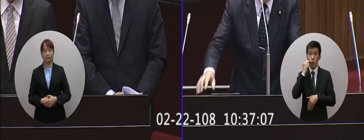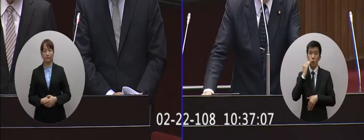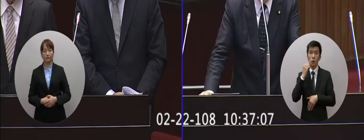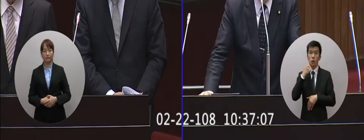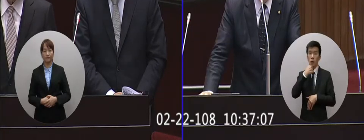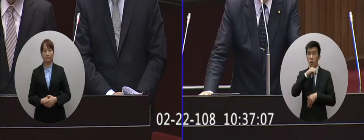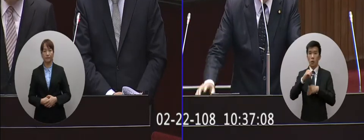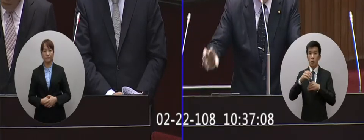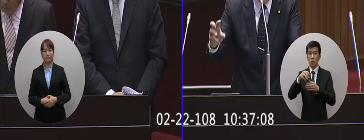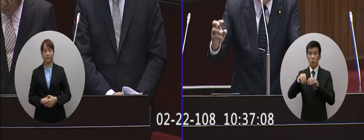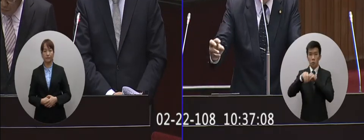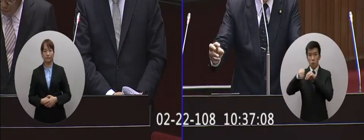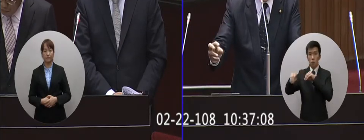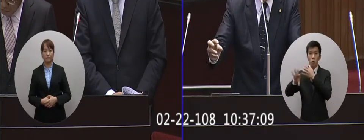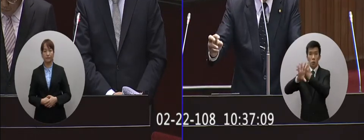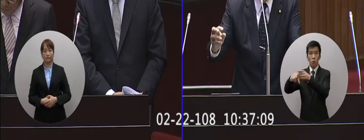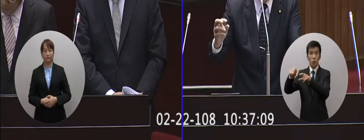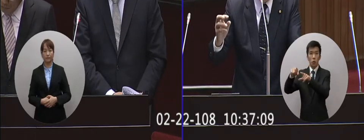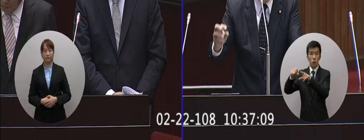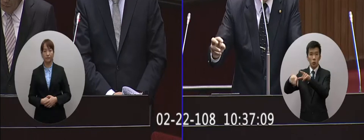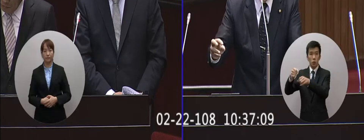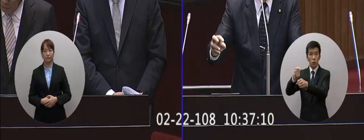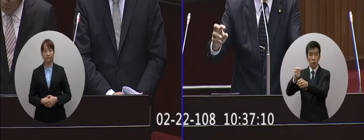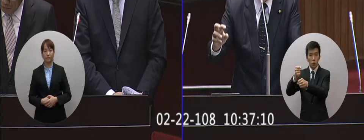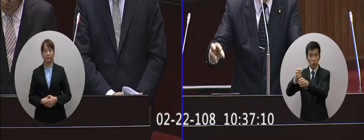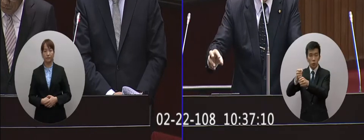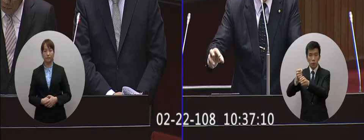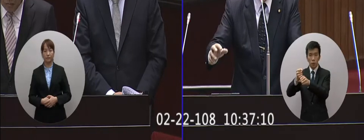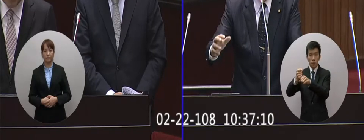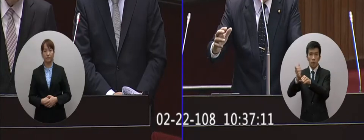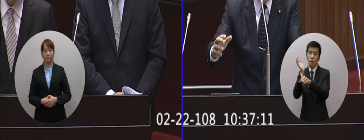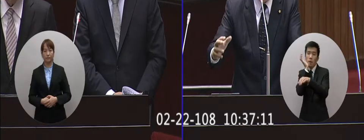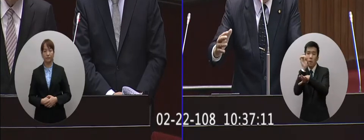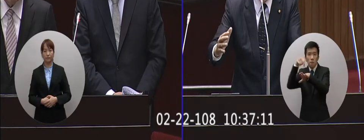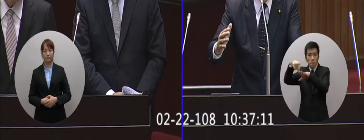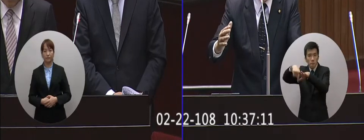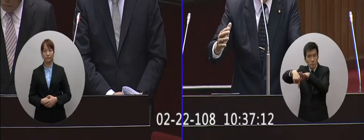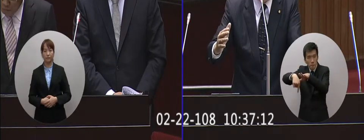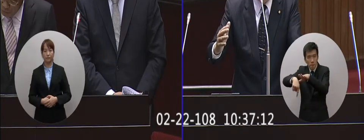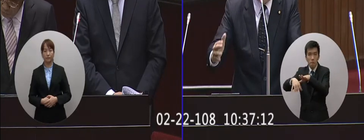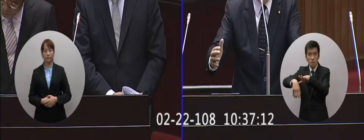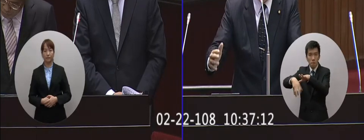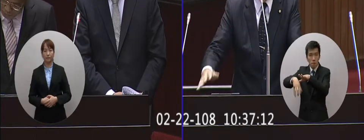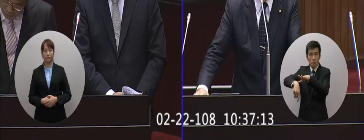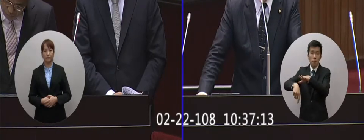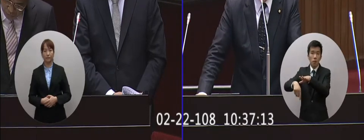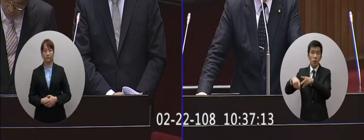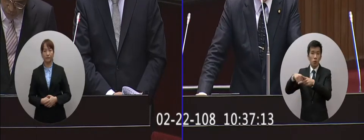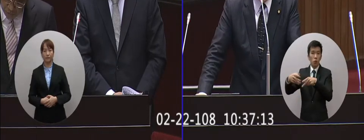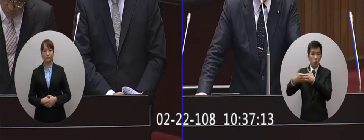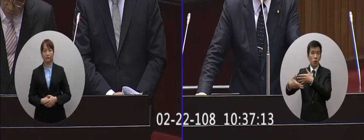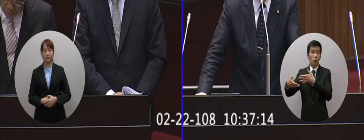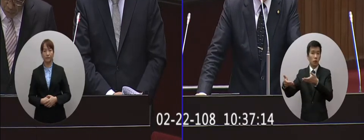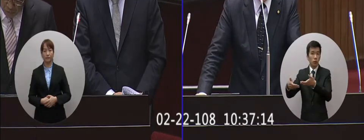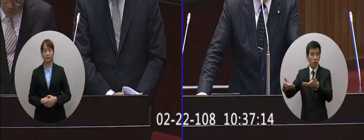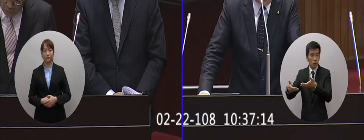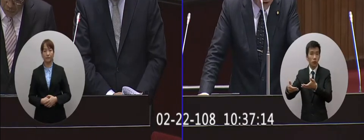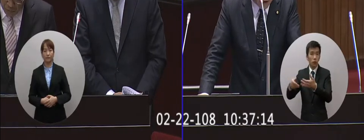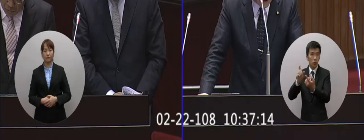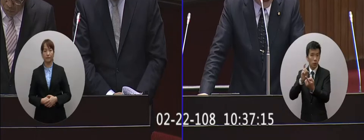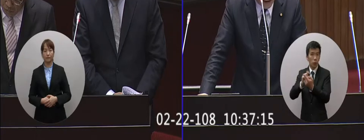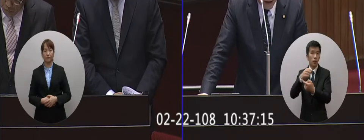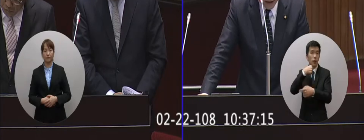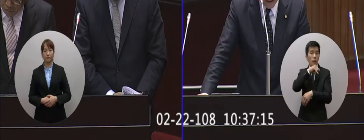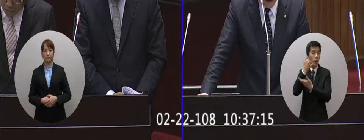探工程。而这个钻探工程是在钻探我们台湾海峡海域的地形跟